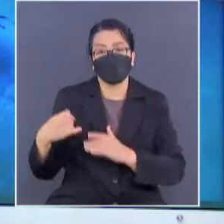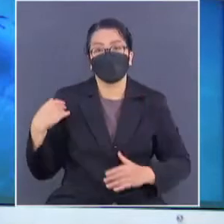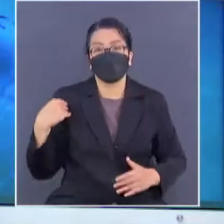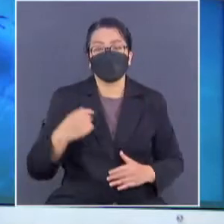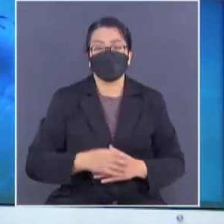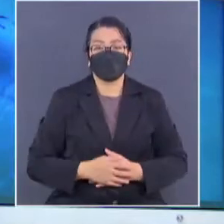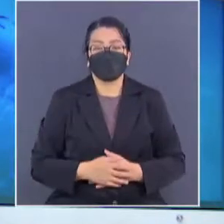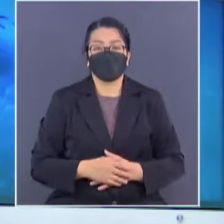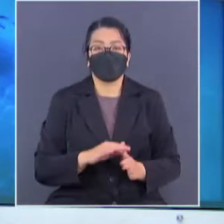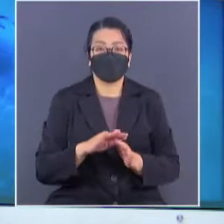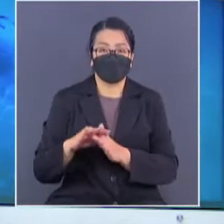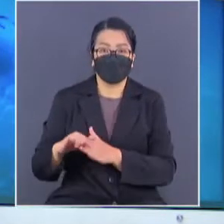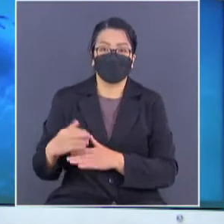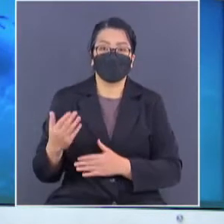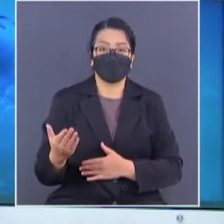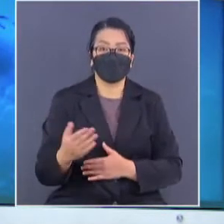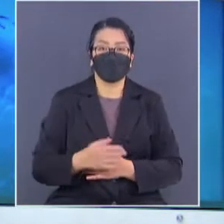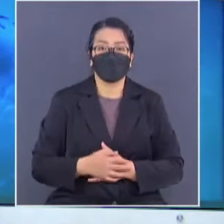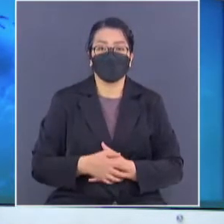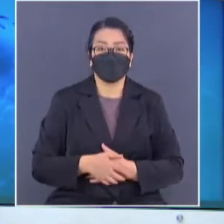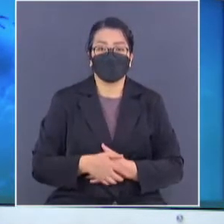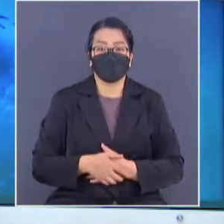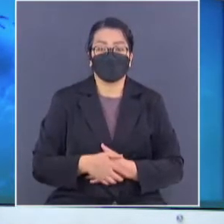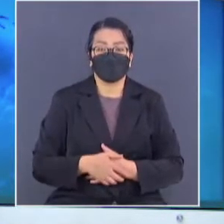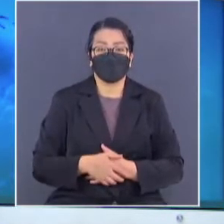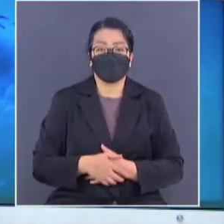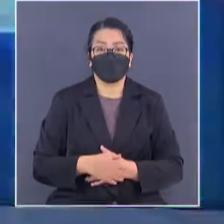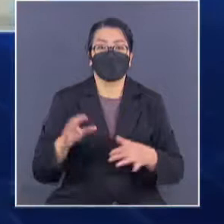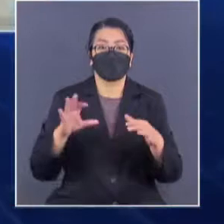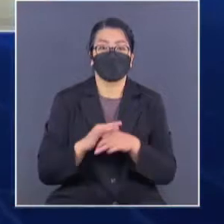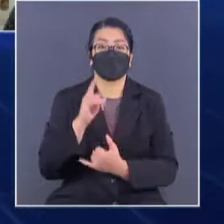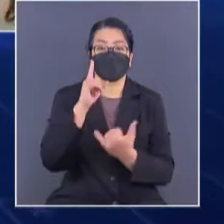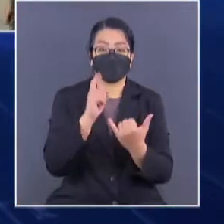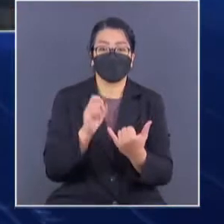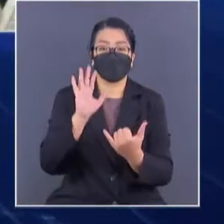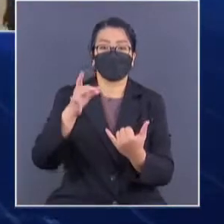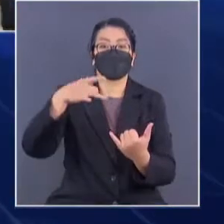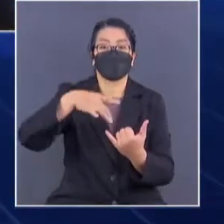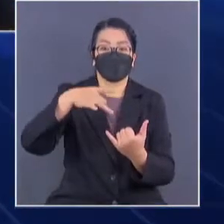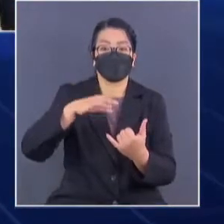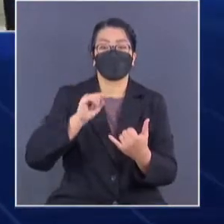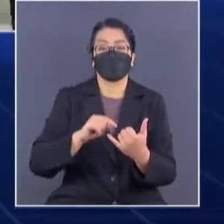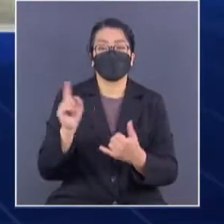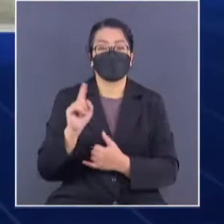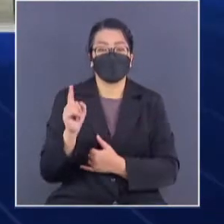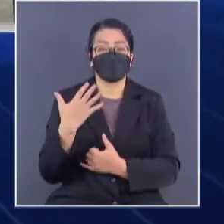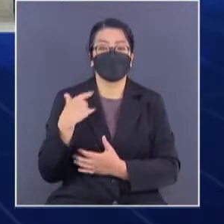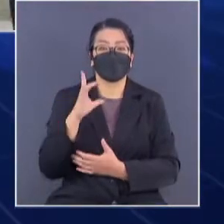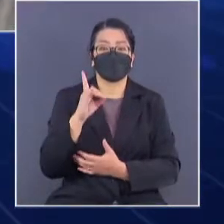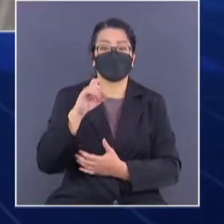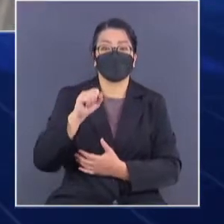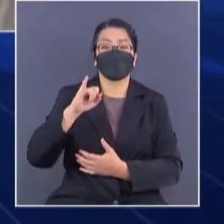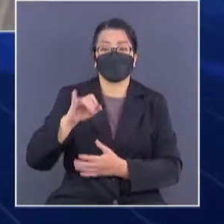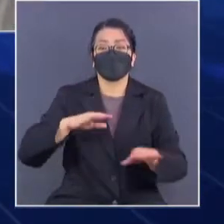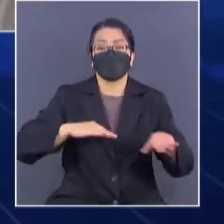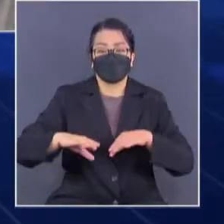คุณผู้ชมพาไปติดตามความเคลื่อนไหวเกี่ยวกับกรณีคดีของคุณแตงโมกันบ้างนะคะล่าสุดอธิบดี DSI ค่ะเปิดเผยบอกว่าพร้อมรับพยานหลักฐ